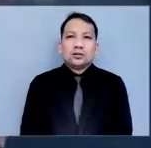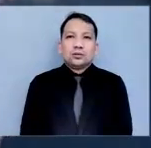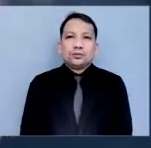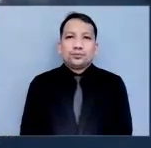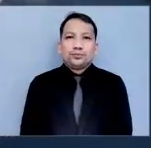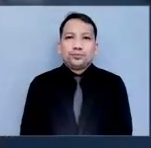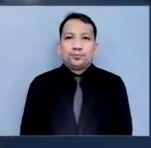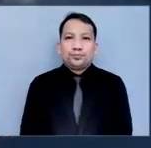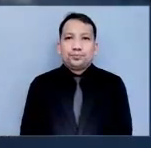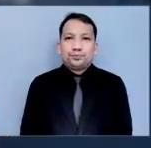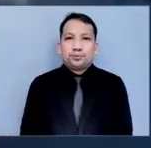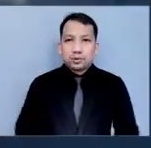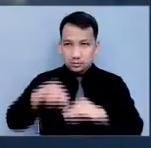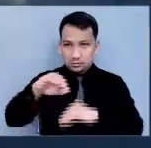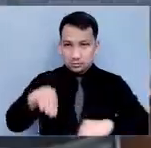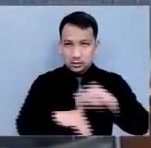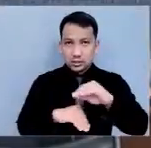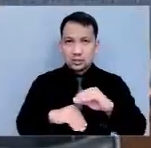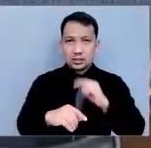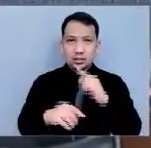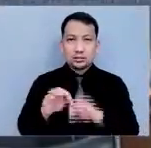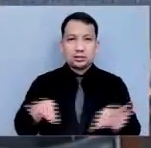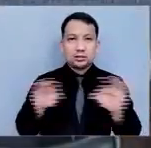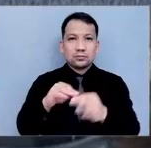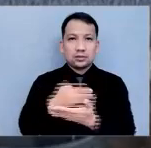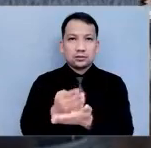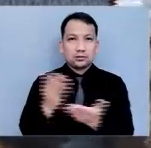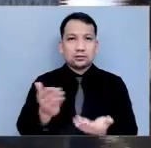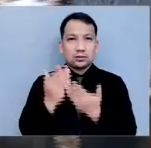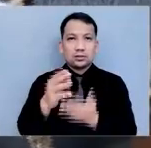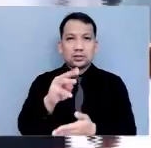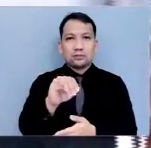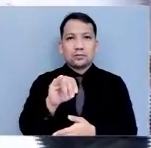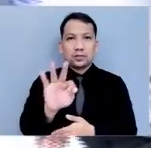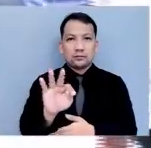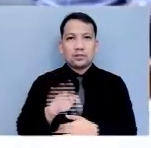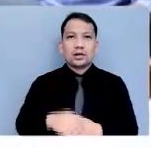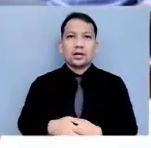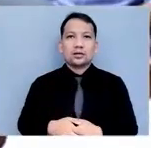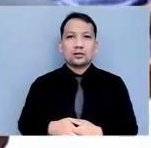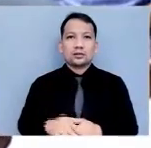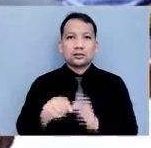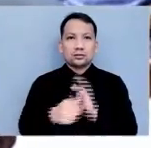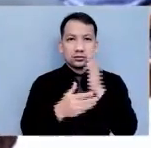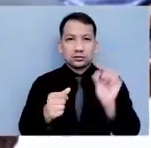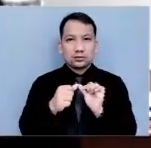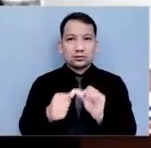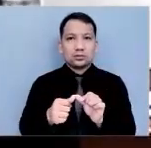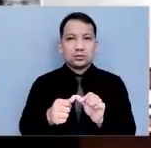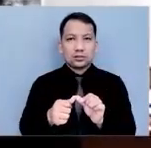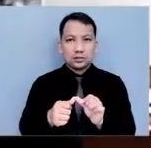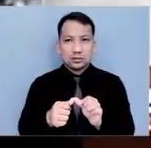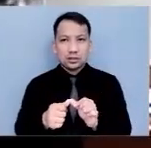Kailangang palitan ng pamahalaan ang pondong ilalaan para sa panukalang Maharlika Investment Fund. Iginiit yan ni Retired Banko Sentral ng